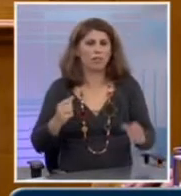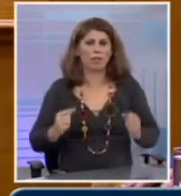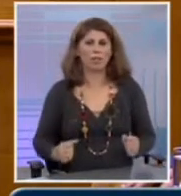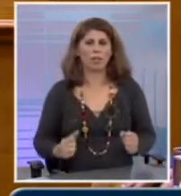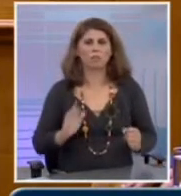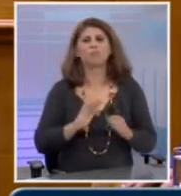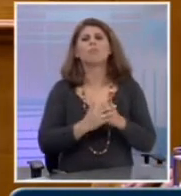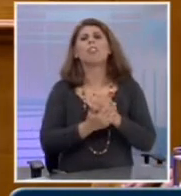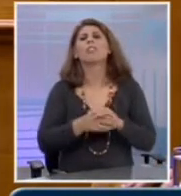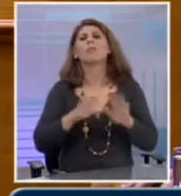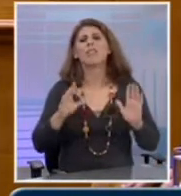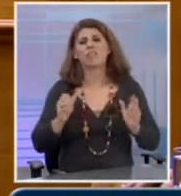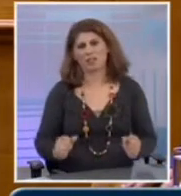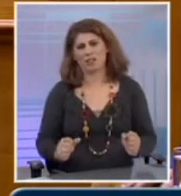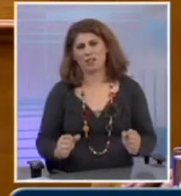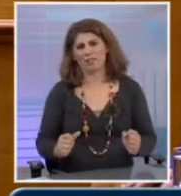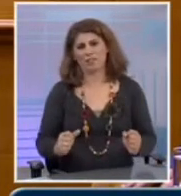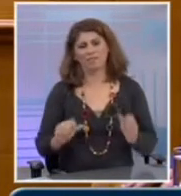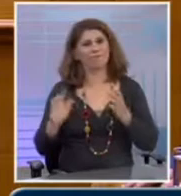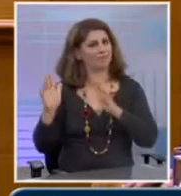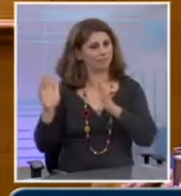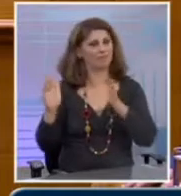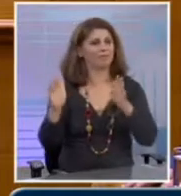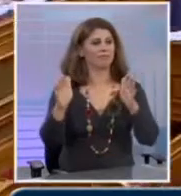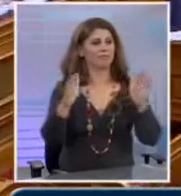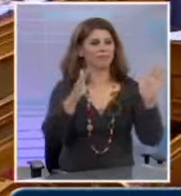μας ενδιαφέρουν οι καρέκλες.